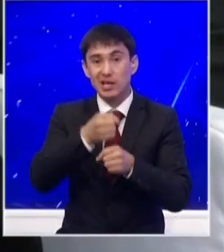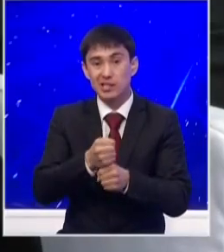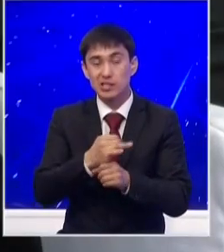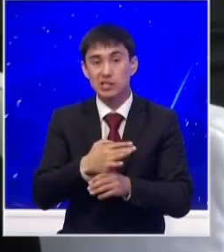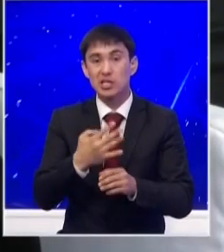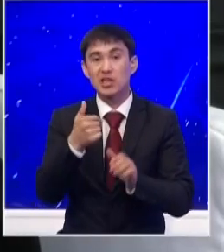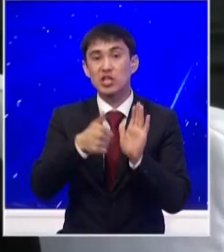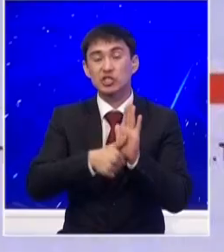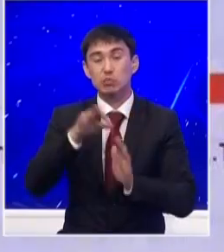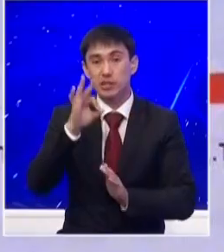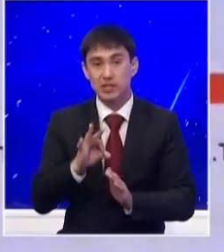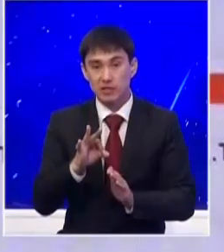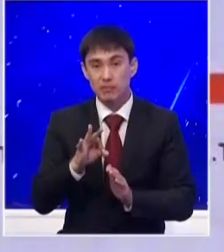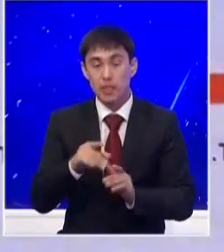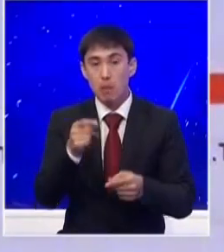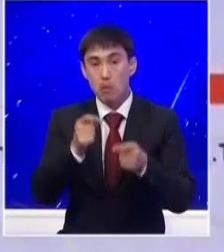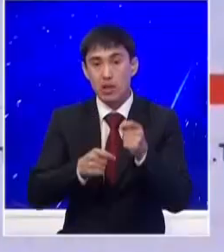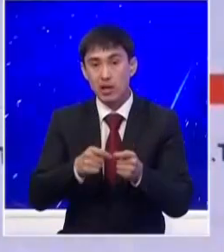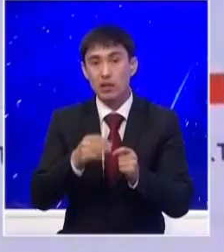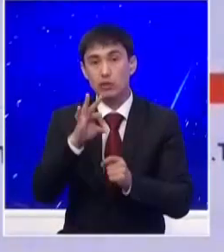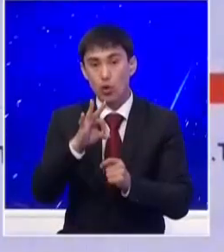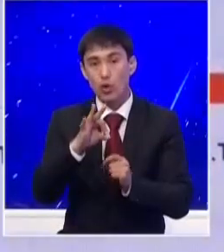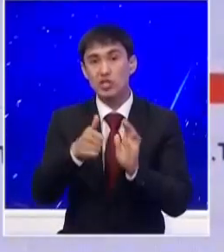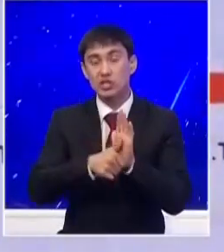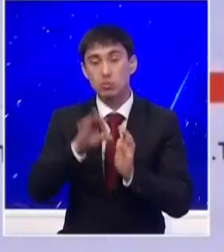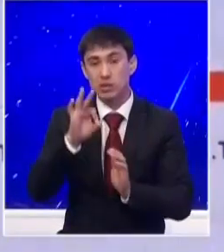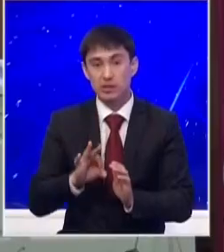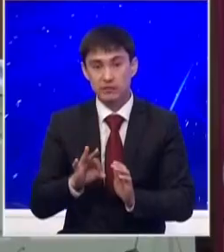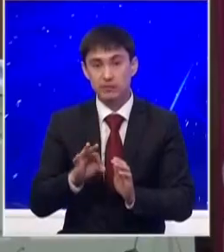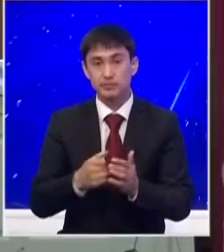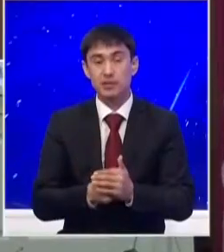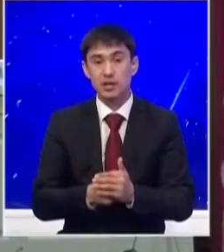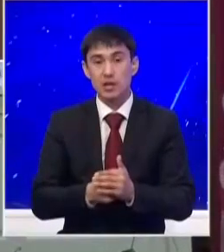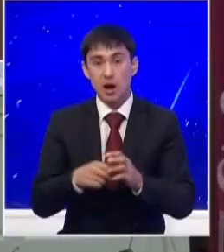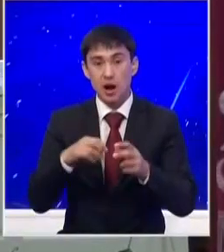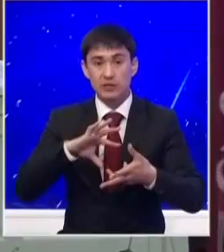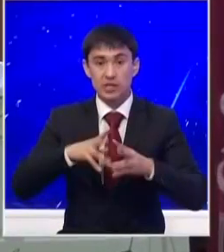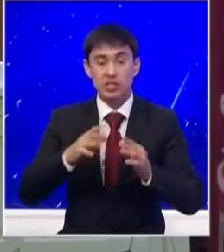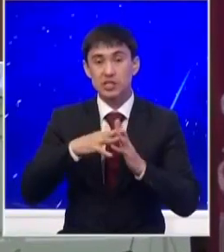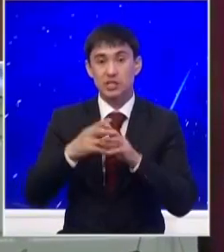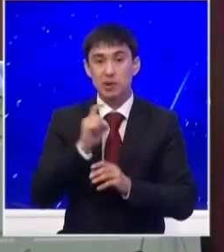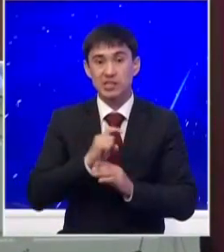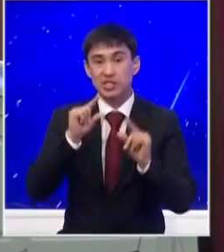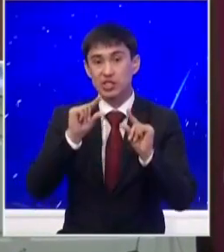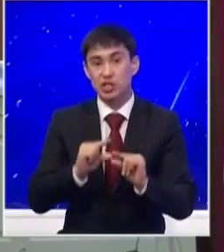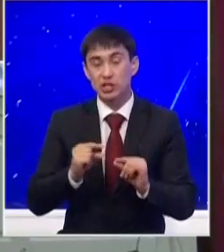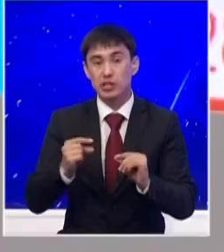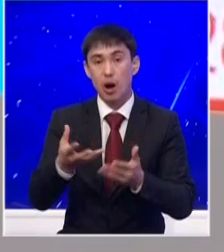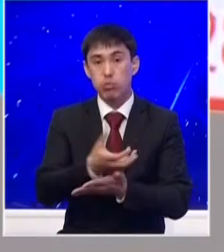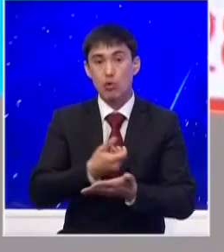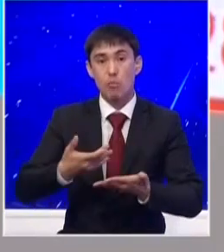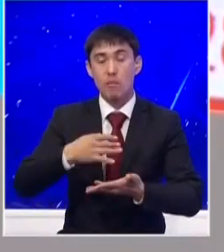более чем на 6 процентов молока на 0,6 процента как следствие в сельском хозяйстве снижается объем